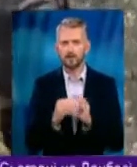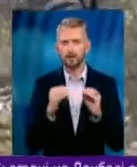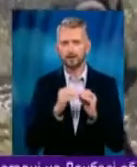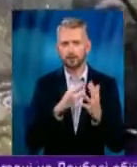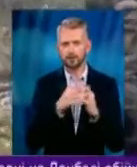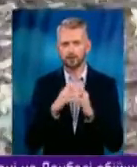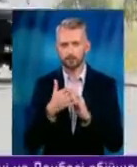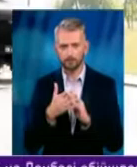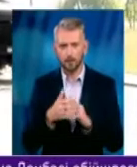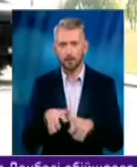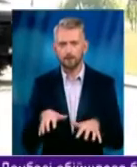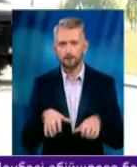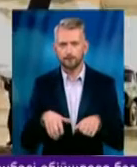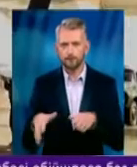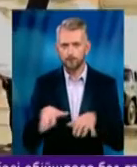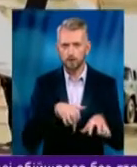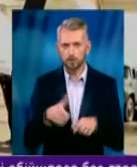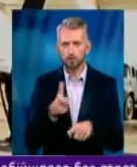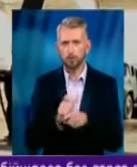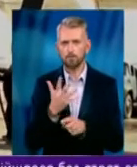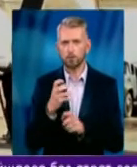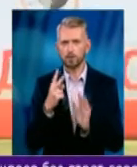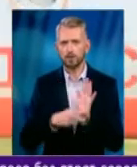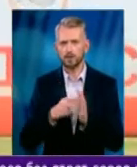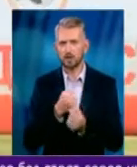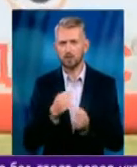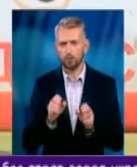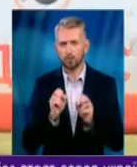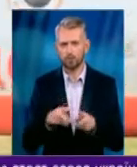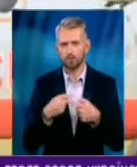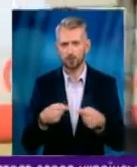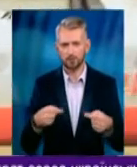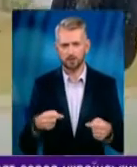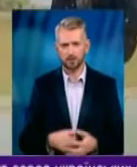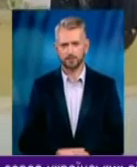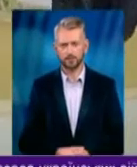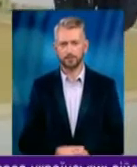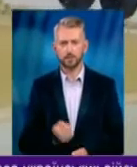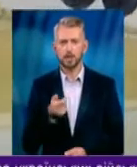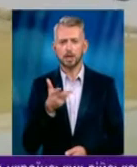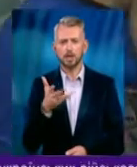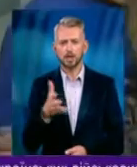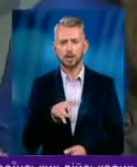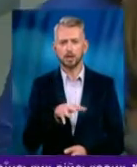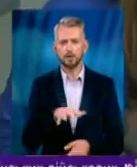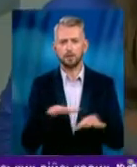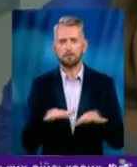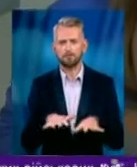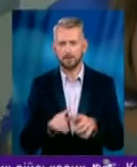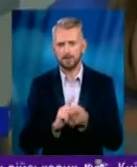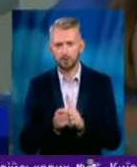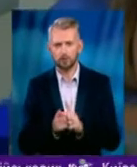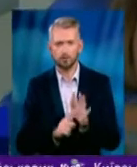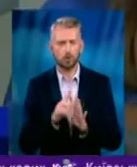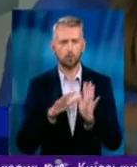населених пунктах сапери вилучили понад 570 вибухонебезпечних предметів. Кількість осередків змінюється. Спочатку